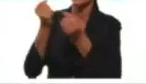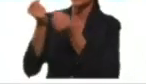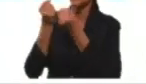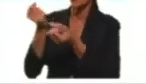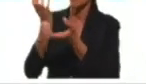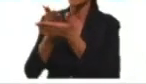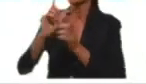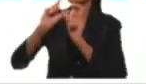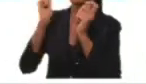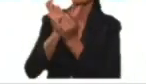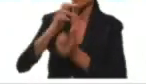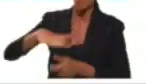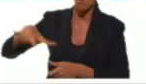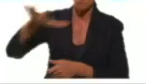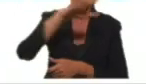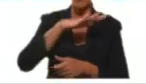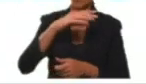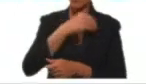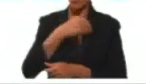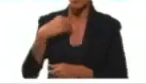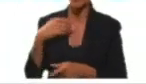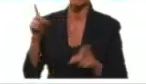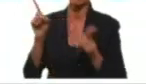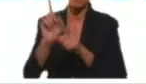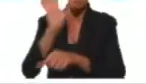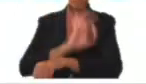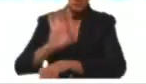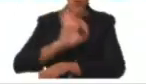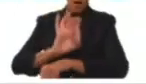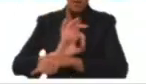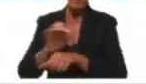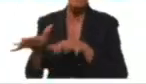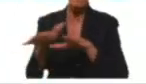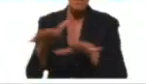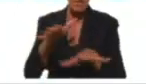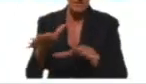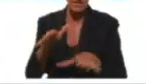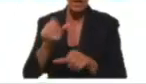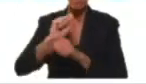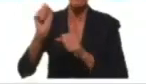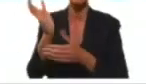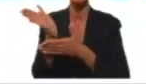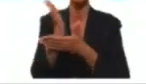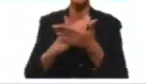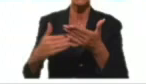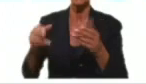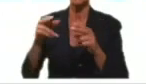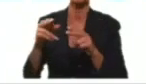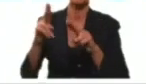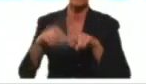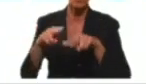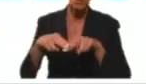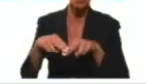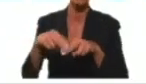obszarach Polski. Również projekty mobilności miejskiej, które są częścią funduszy,